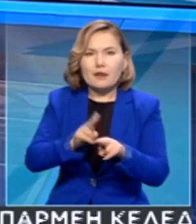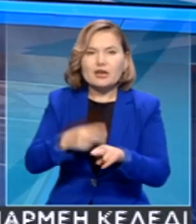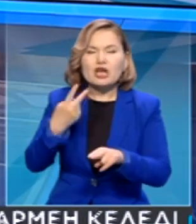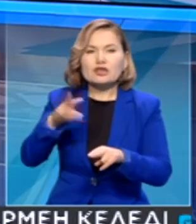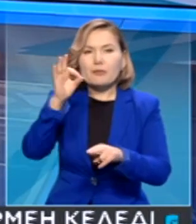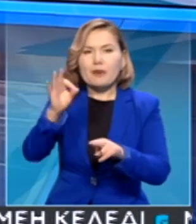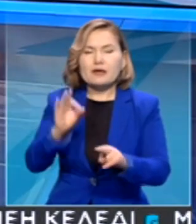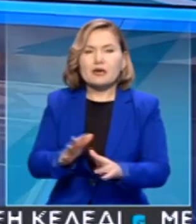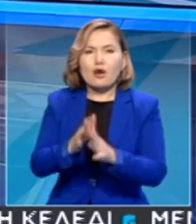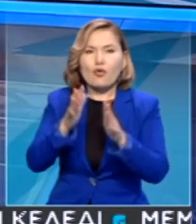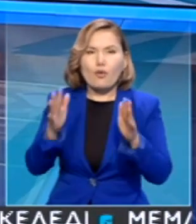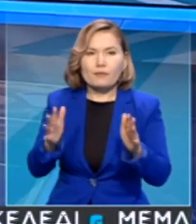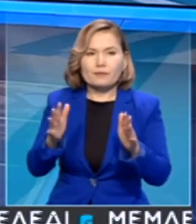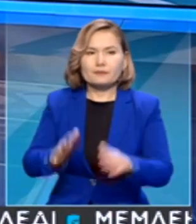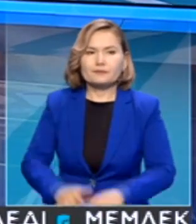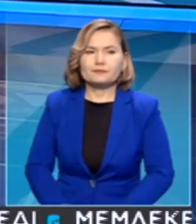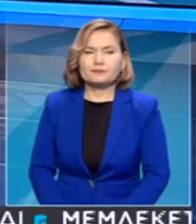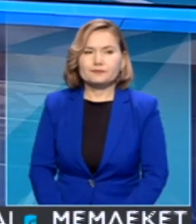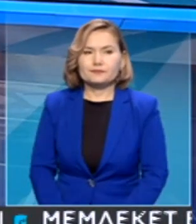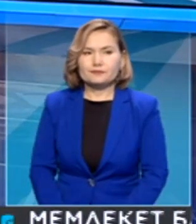салыстырғанда 20%-ға көп.